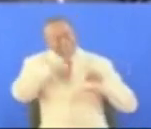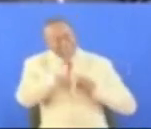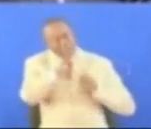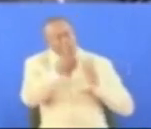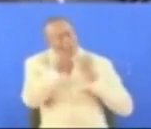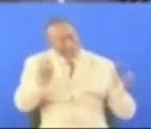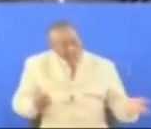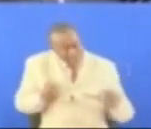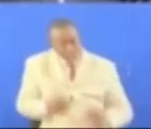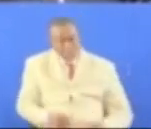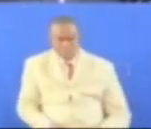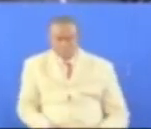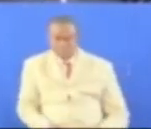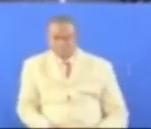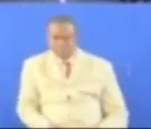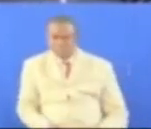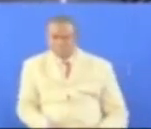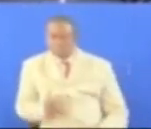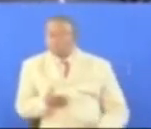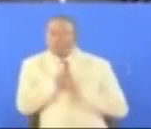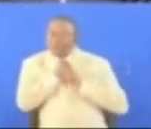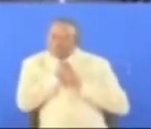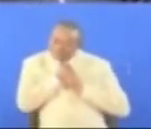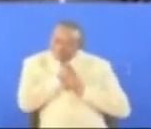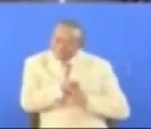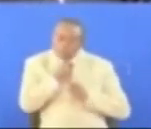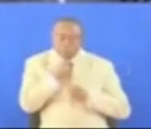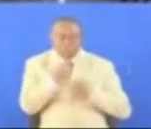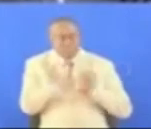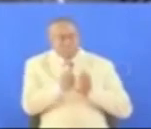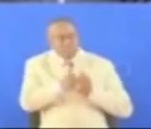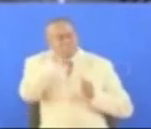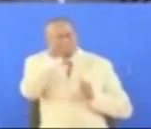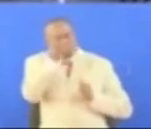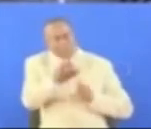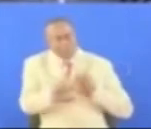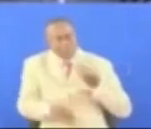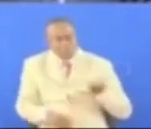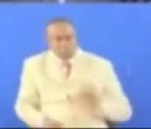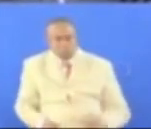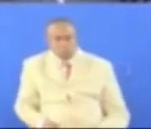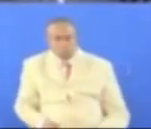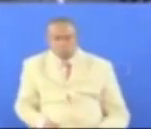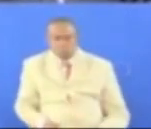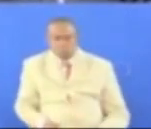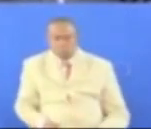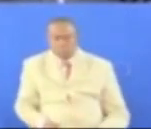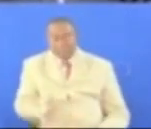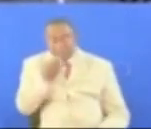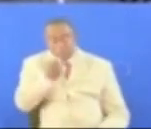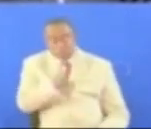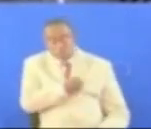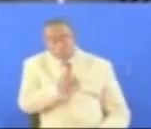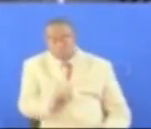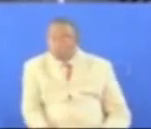hizo, kwa kuwalazimisha kufanya vitu wao nao wa grow wafike waamue wenyewe?